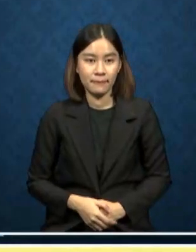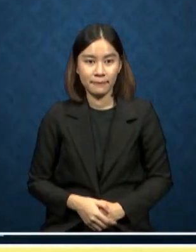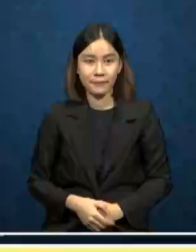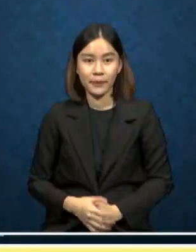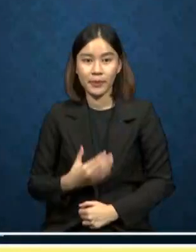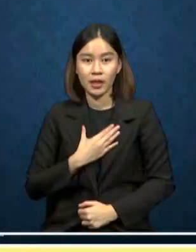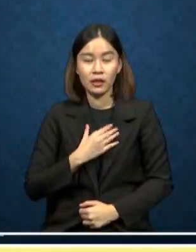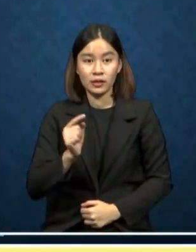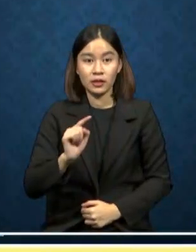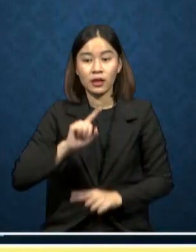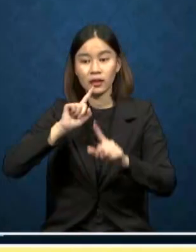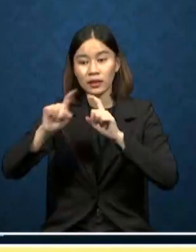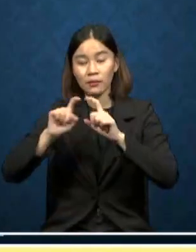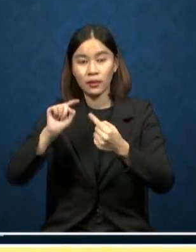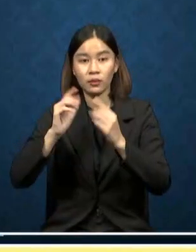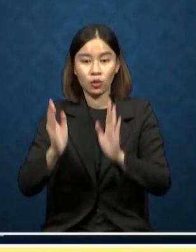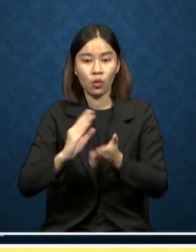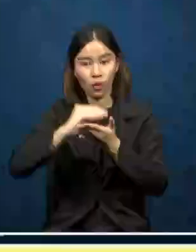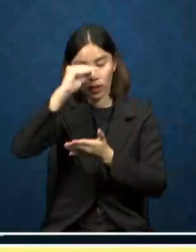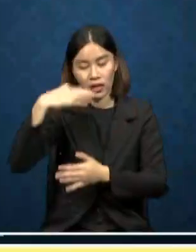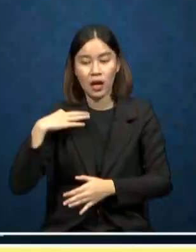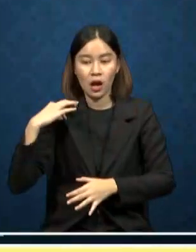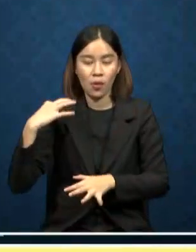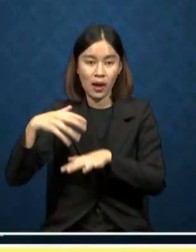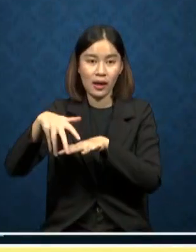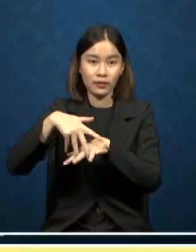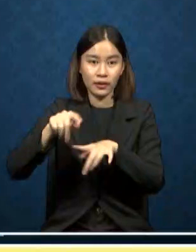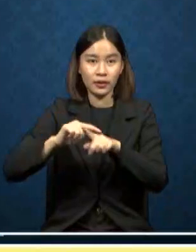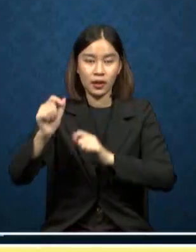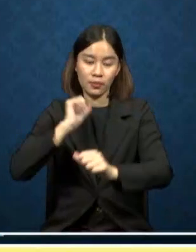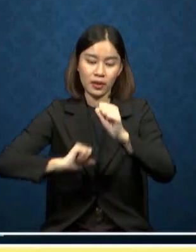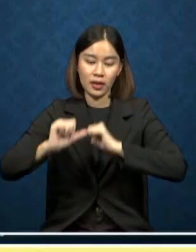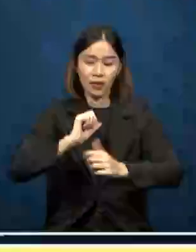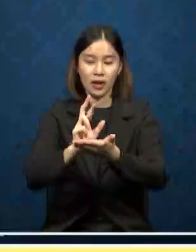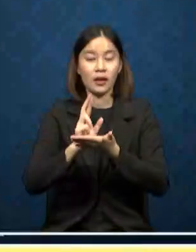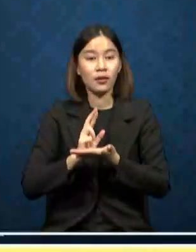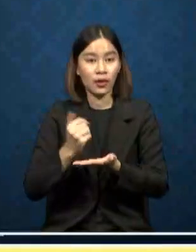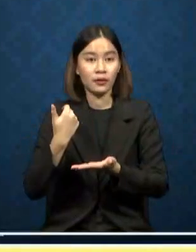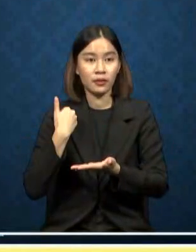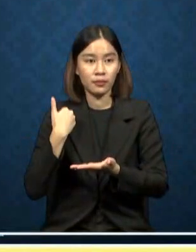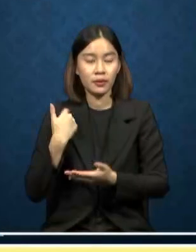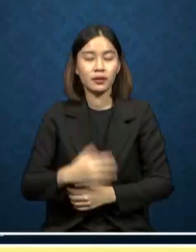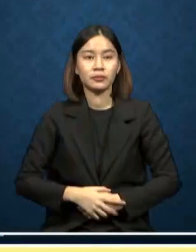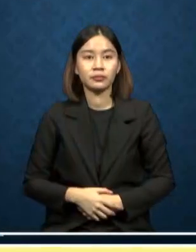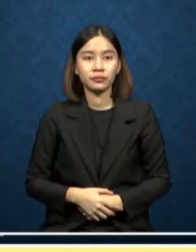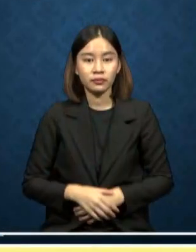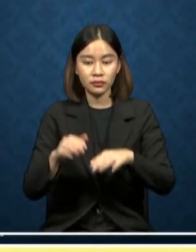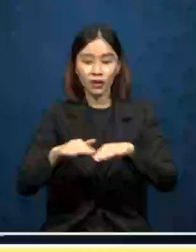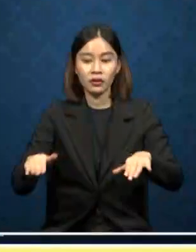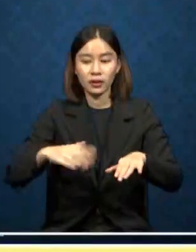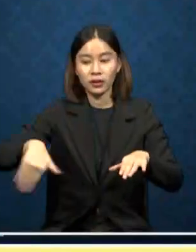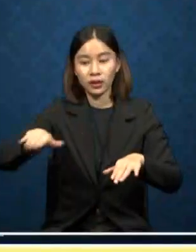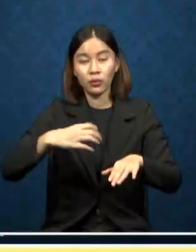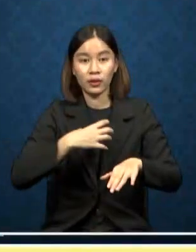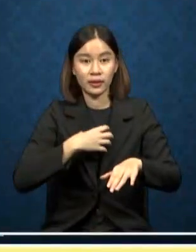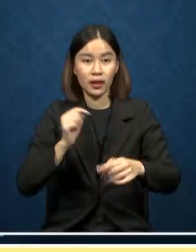ก็ดิฉันเองนะคะได้สอบถามนักเรียนที่ได้นำภาพมาโชว์ที่ได้รับการประกวดได้รับรางวัลเนี่ยนะคะสิ่งที่เด็กนักเรียนเหล่านั้น